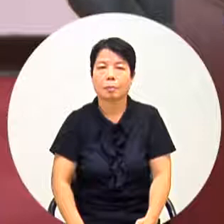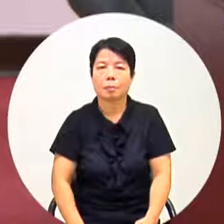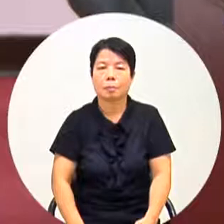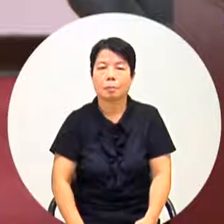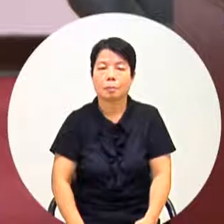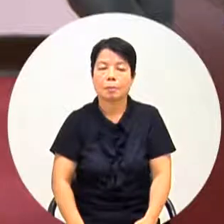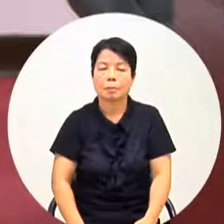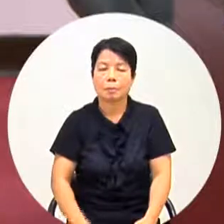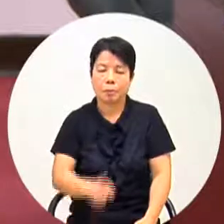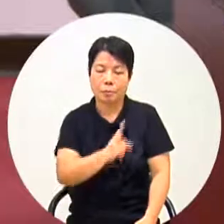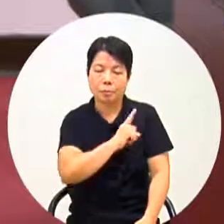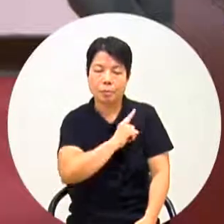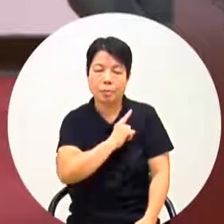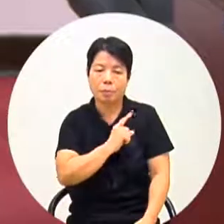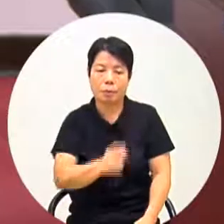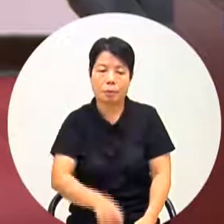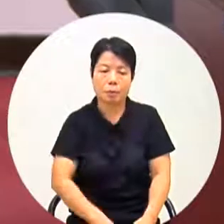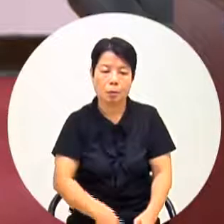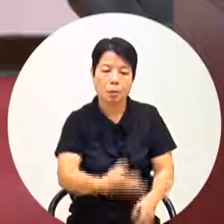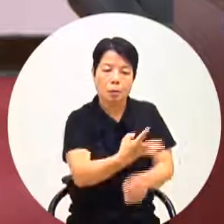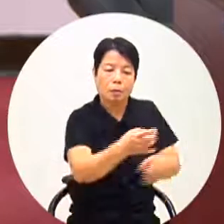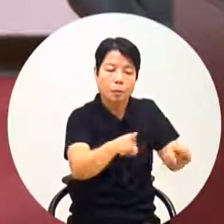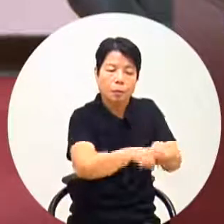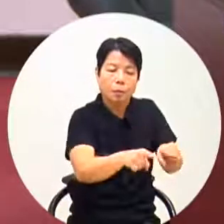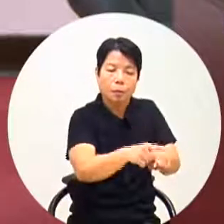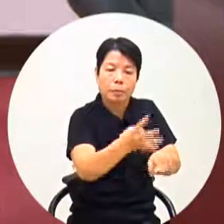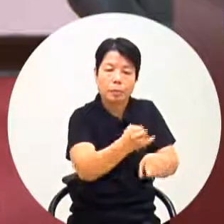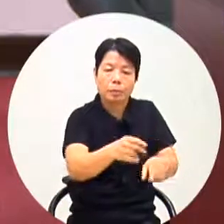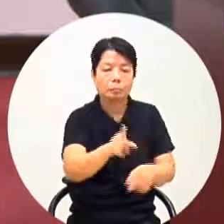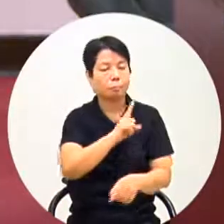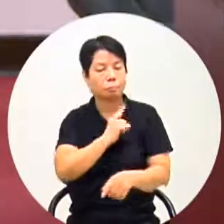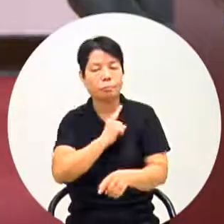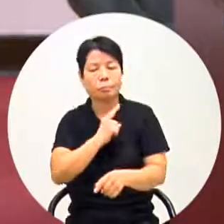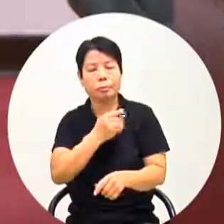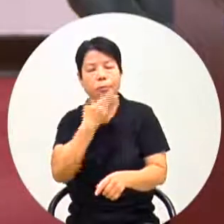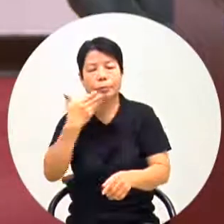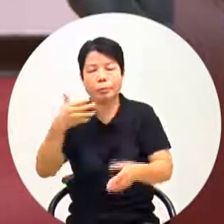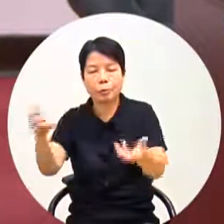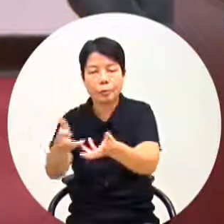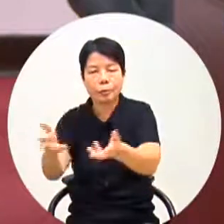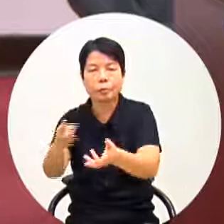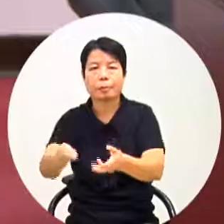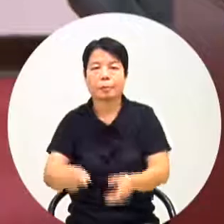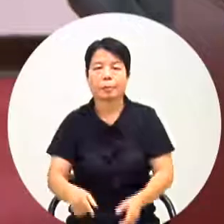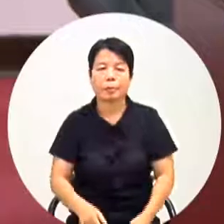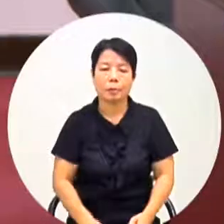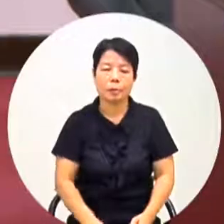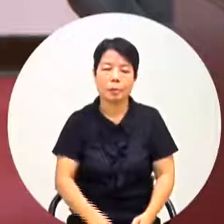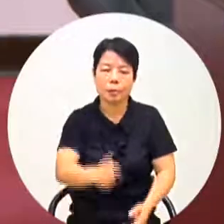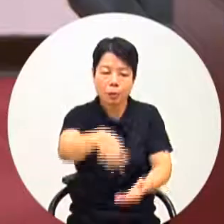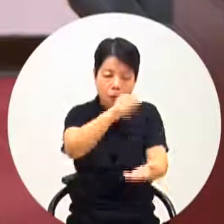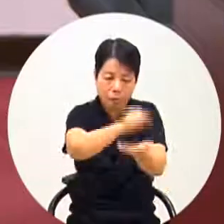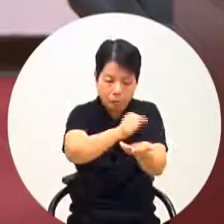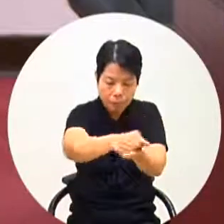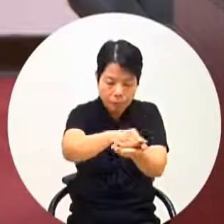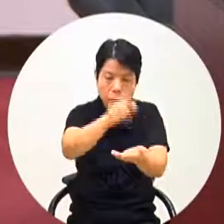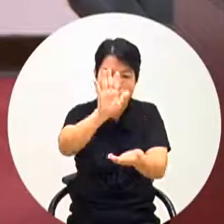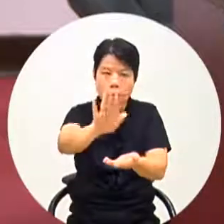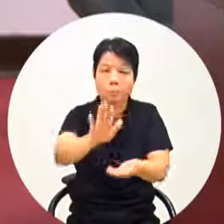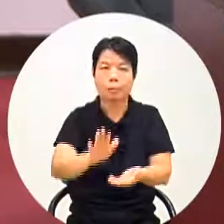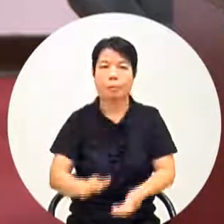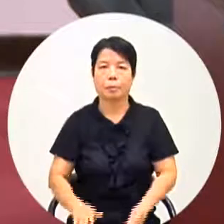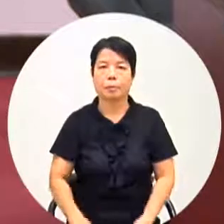自己有以多少坪去盖他们想要的房子，但是你们的后面又说是要让这